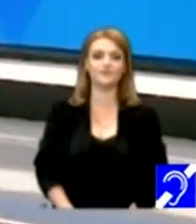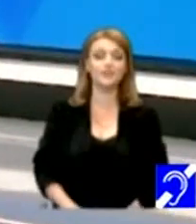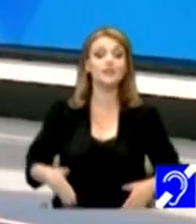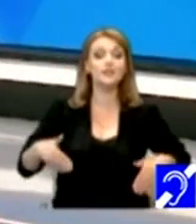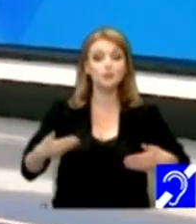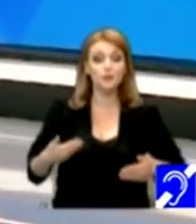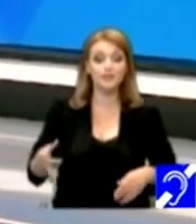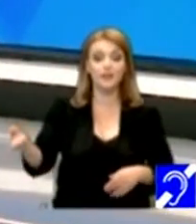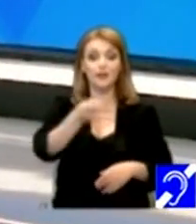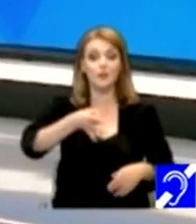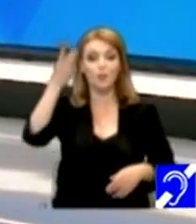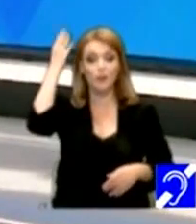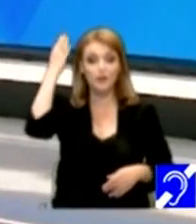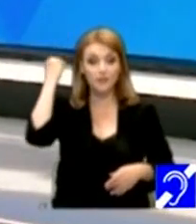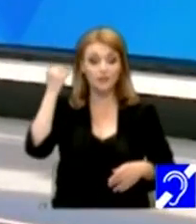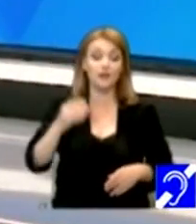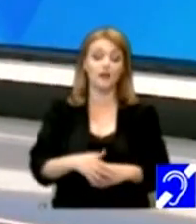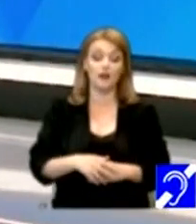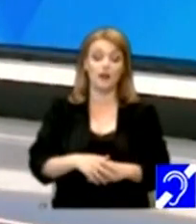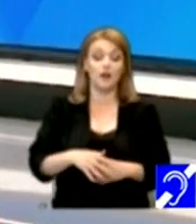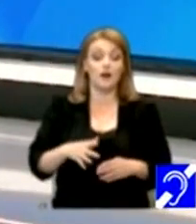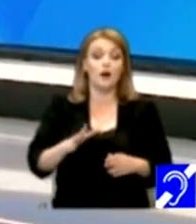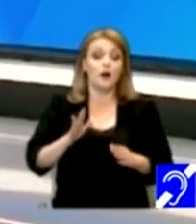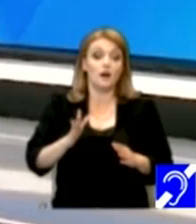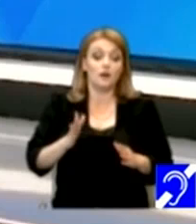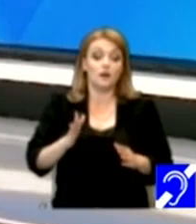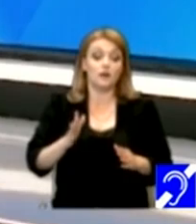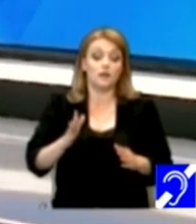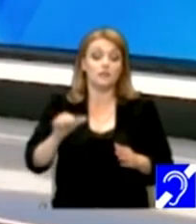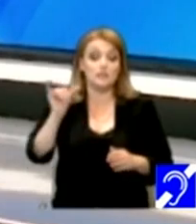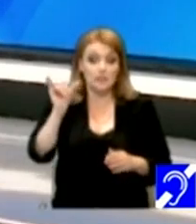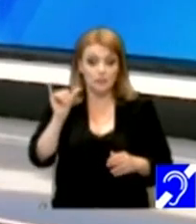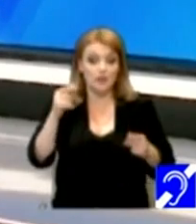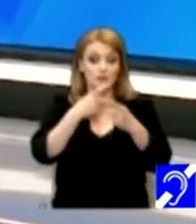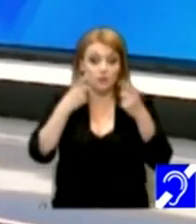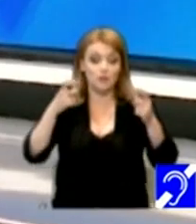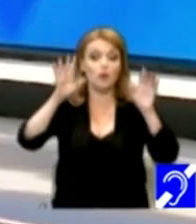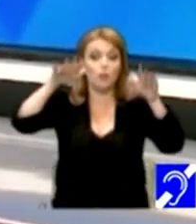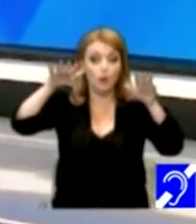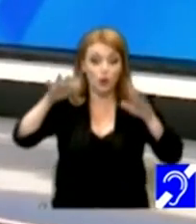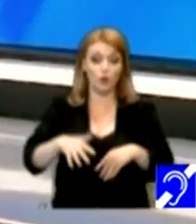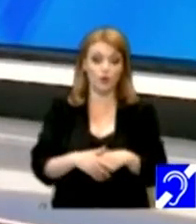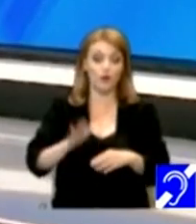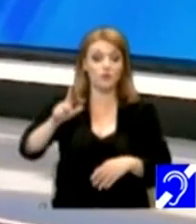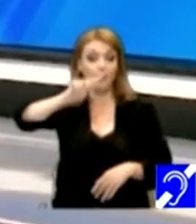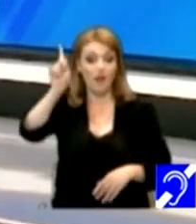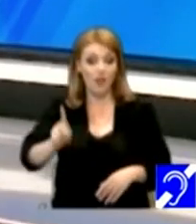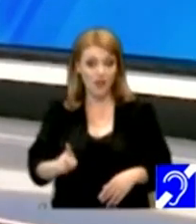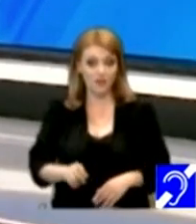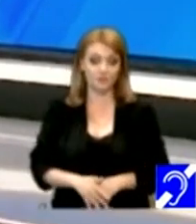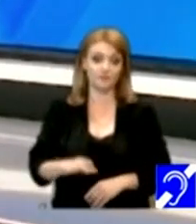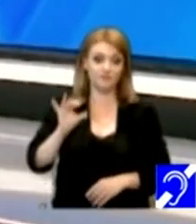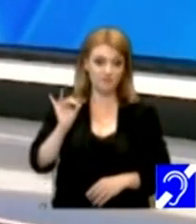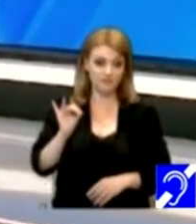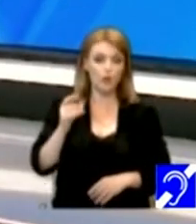Bine v-am găsit în Republica Moldova, vremea se va menține instabilă. Pentru sâmbătă sunt anunțate ploi, însoțite de descărcări electrice, dar